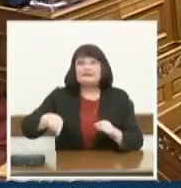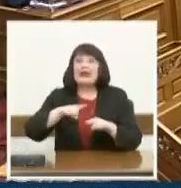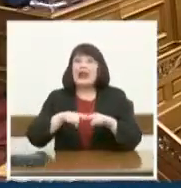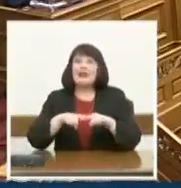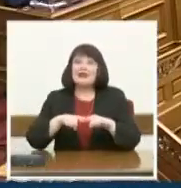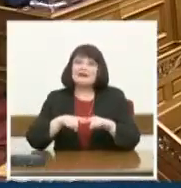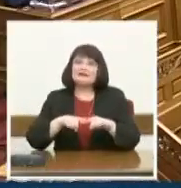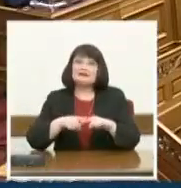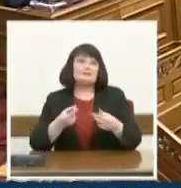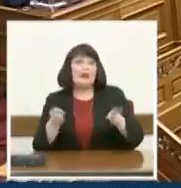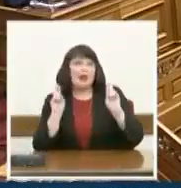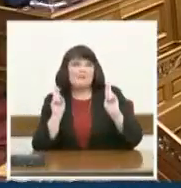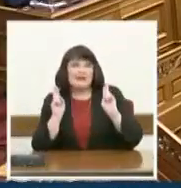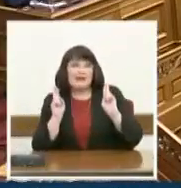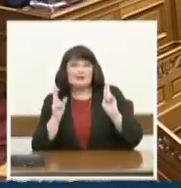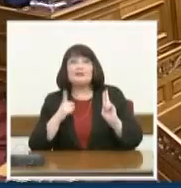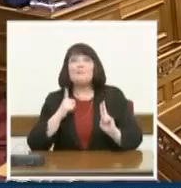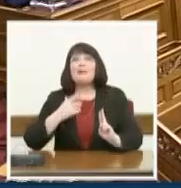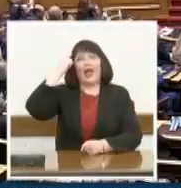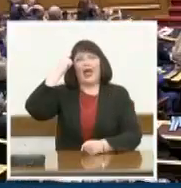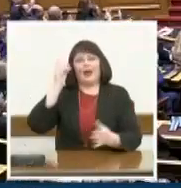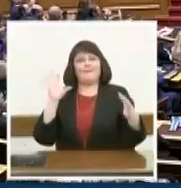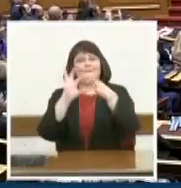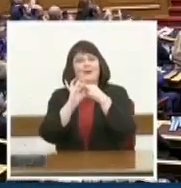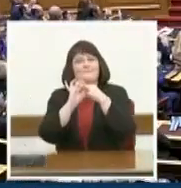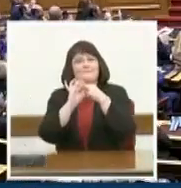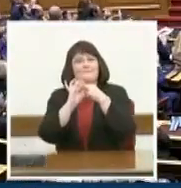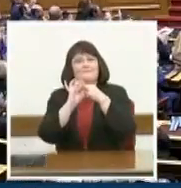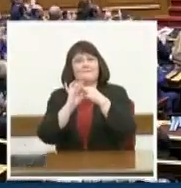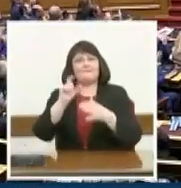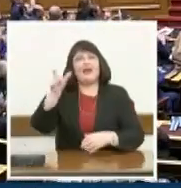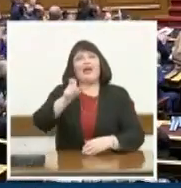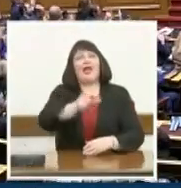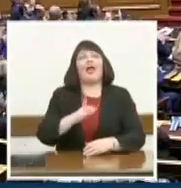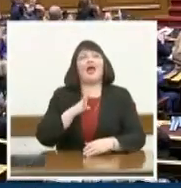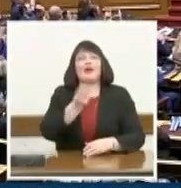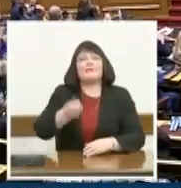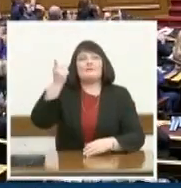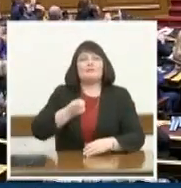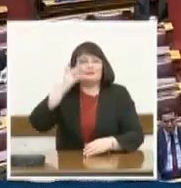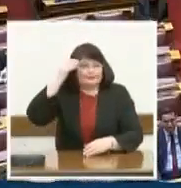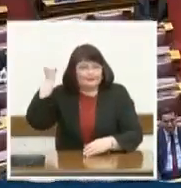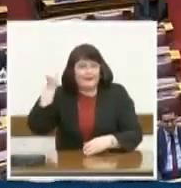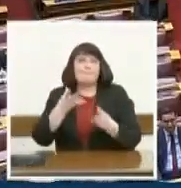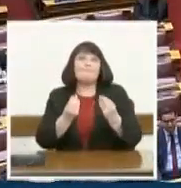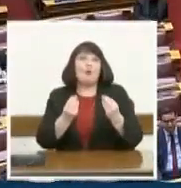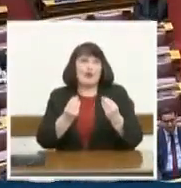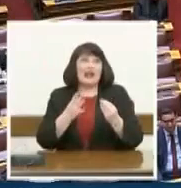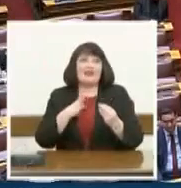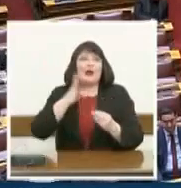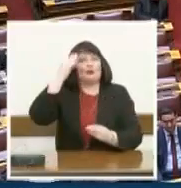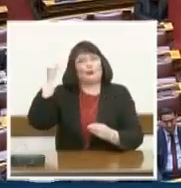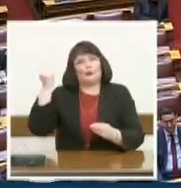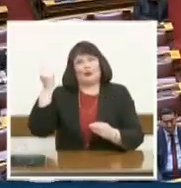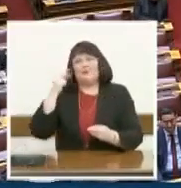να κρίνει. Πρώτον αυτό. Κυρία Βολουδάκη, σας εύχομαι καταρχάς και καλή επιτυχία στη μάχη που δίνετε και προσωπικά για εσάς εννοείται, και όχι